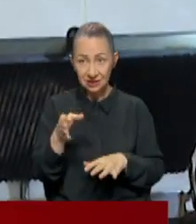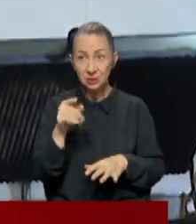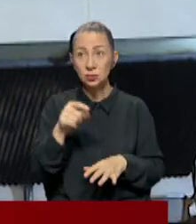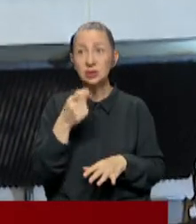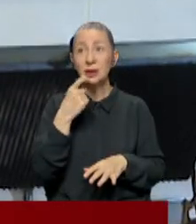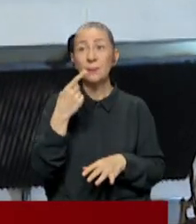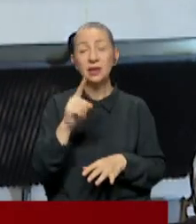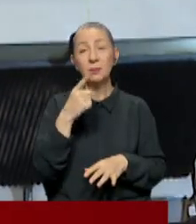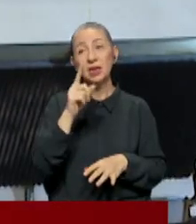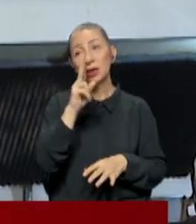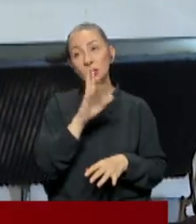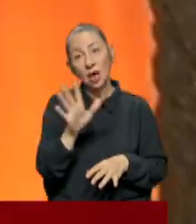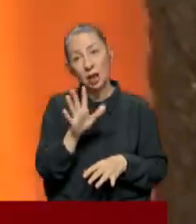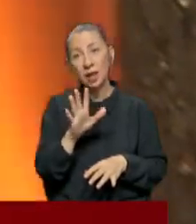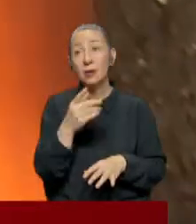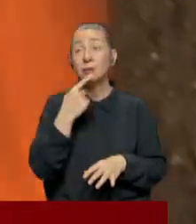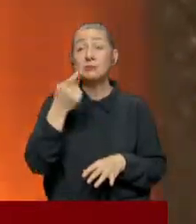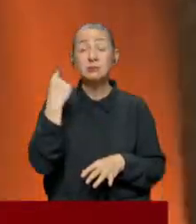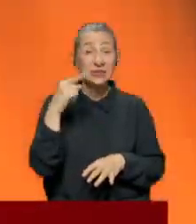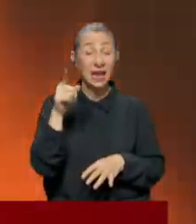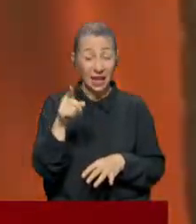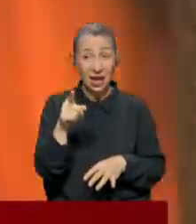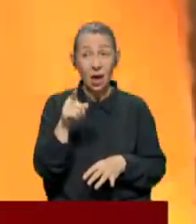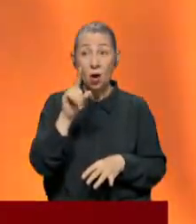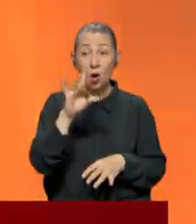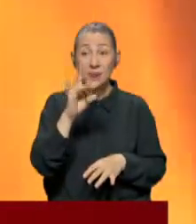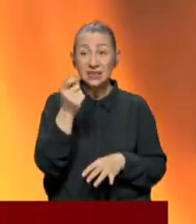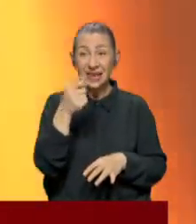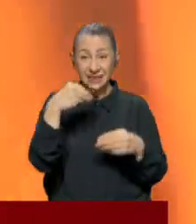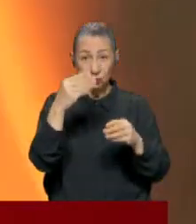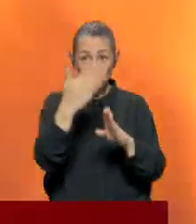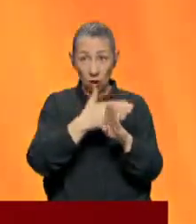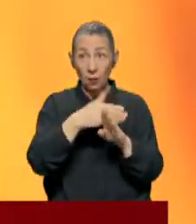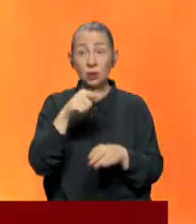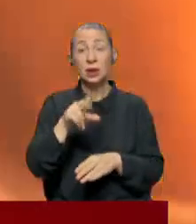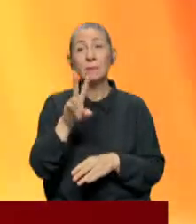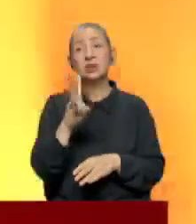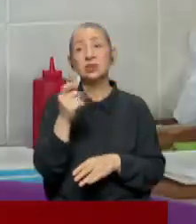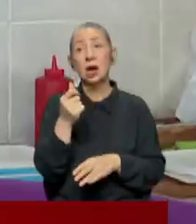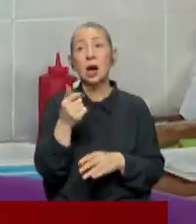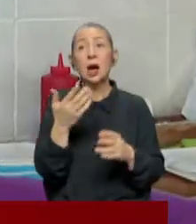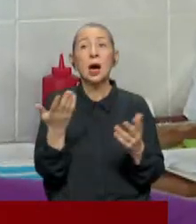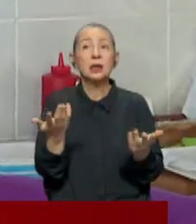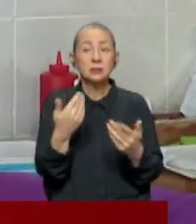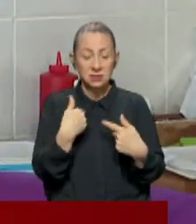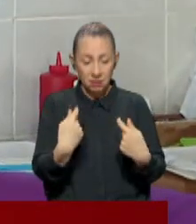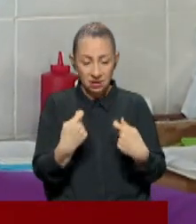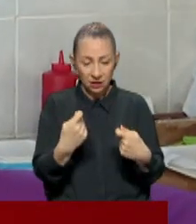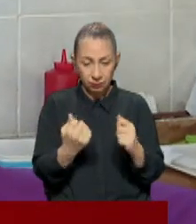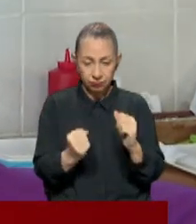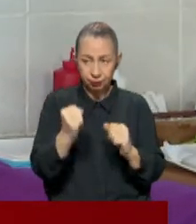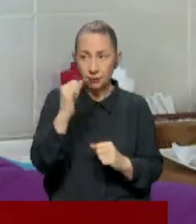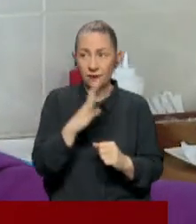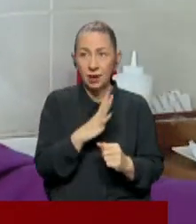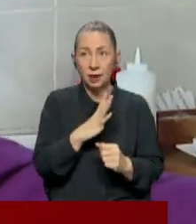bu sene 1000 lira, 1250 lira. Geçtiğimiz sene 15 liraya sattığımız döner bugün 25 lira. Artı bizim maliyet artışlarımız